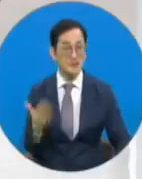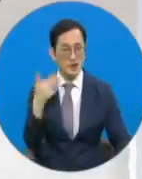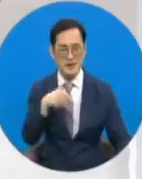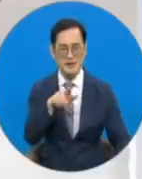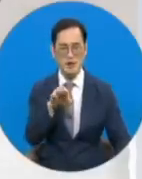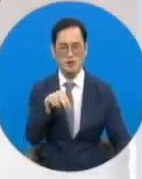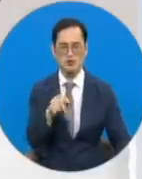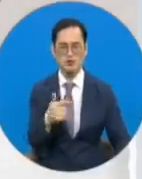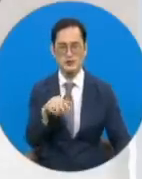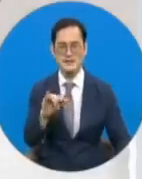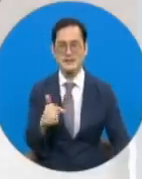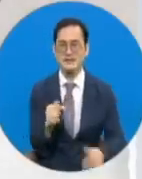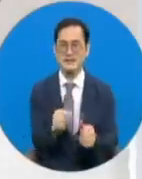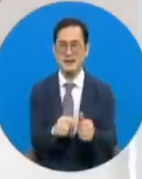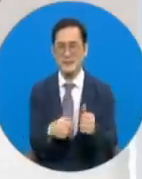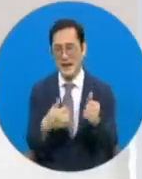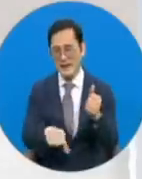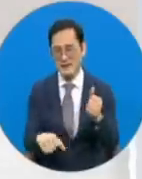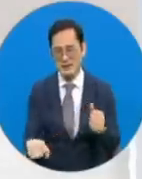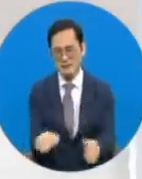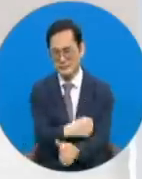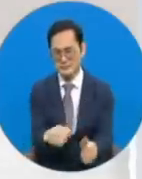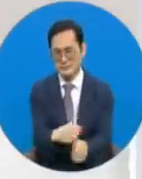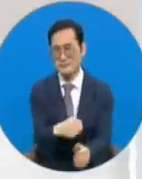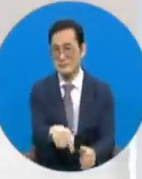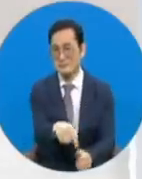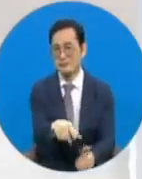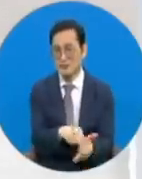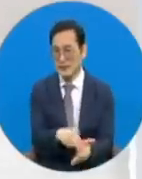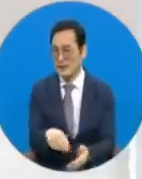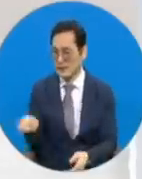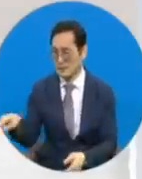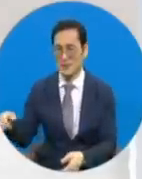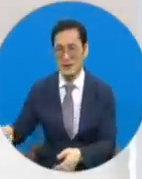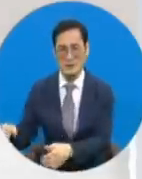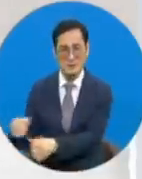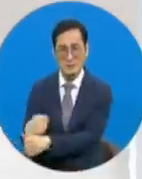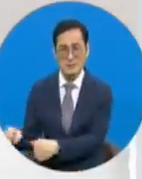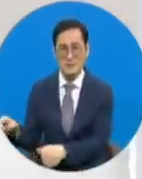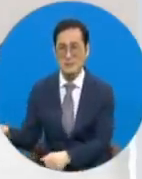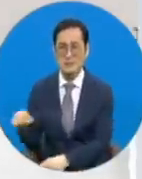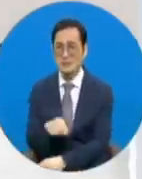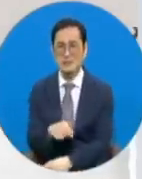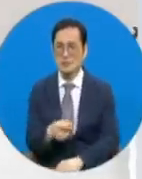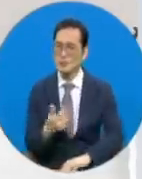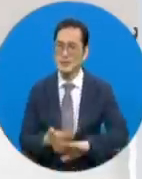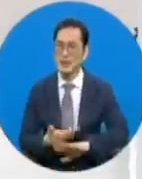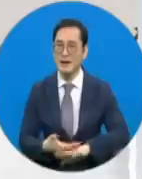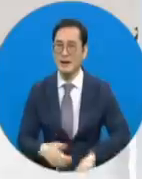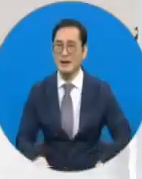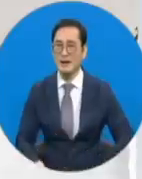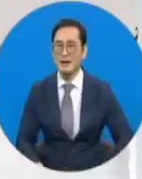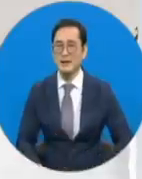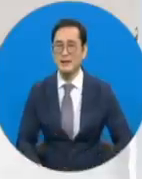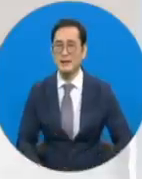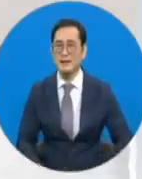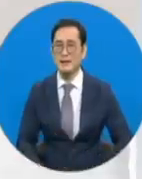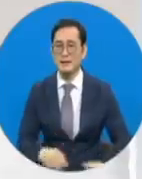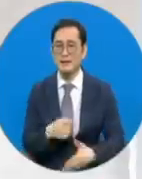국수본부장 임명되고 좀 다른 측면이 좀 있다고 봐요. 네. 왜냐하면 이제 피해자와 관계가 과연 학폭 이후에 이제 어떻게 됐는지, 그